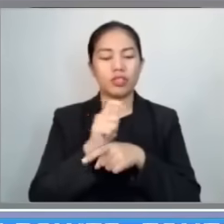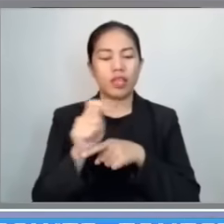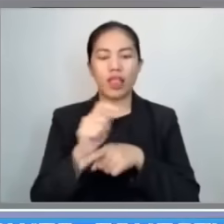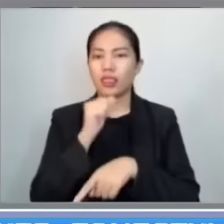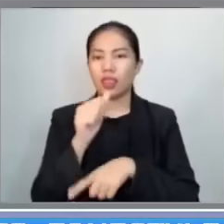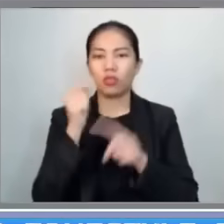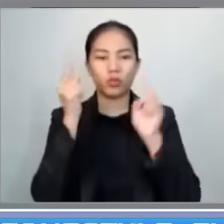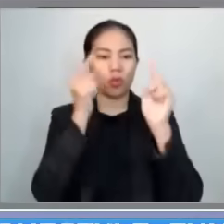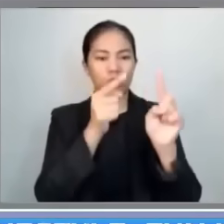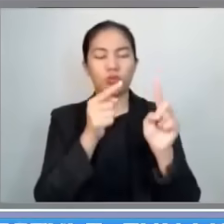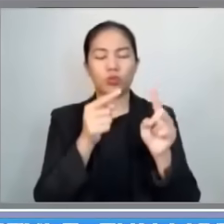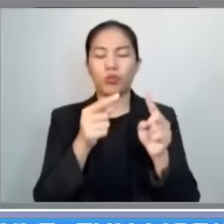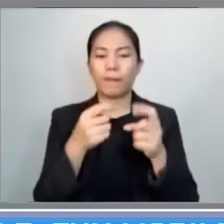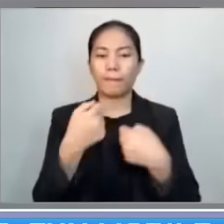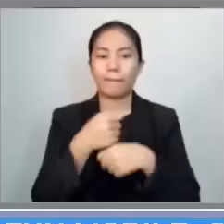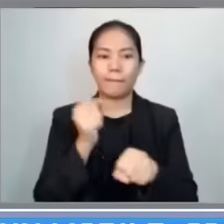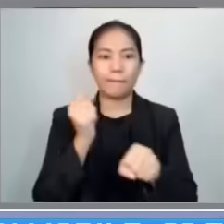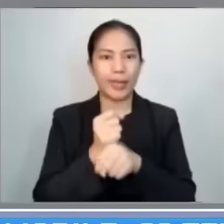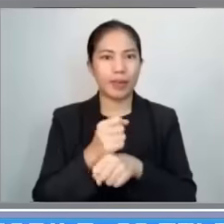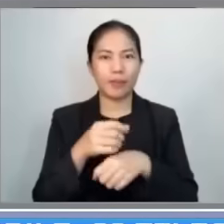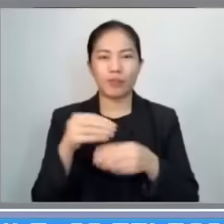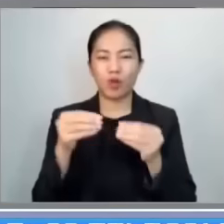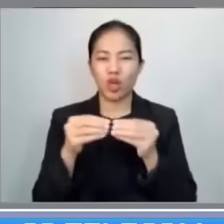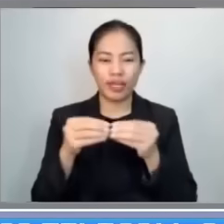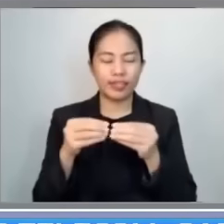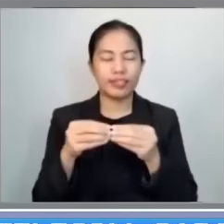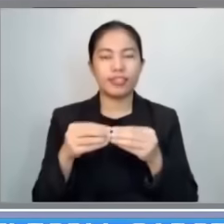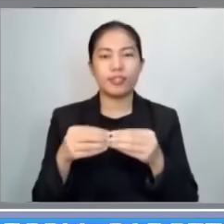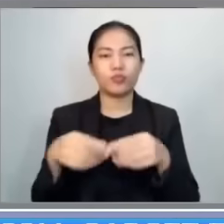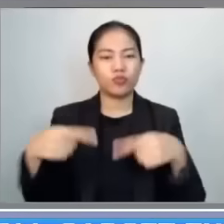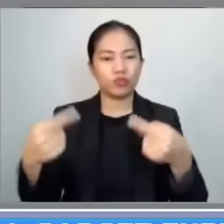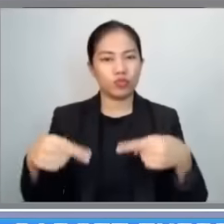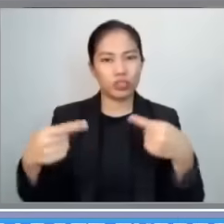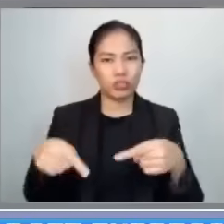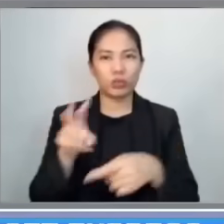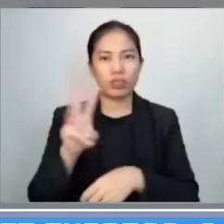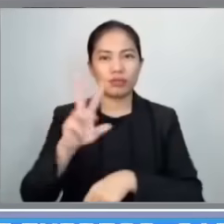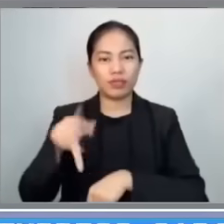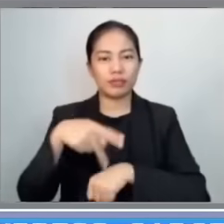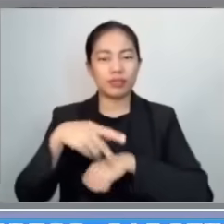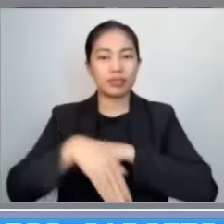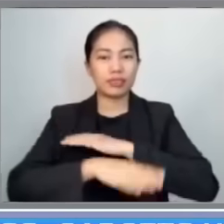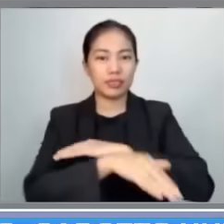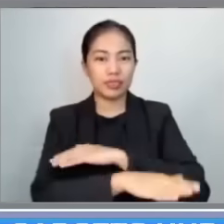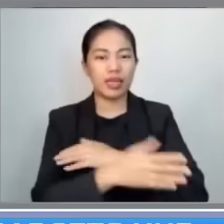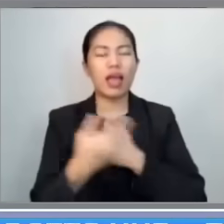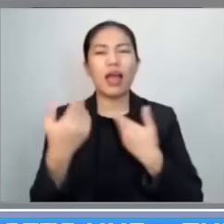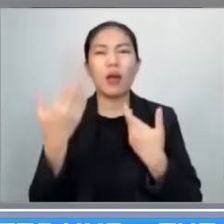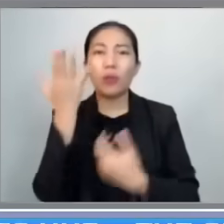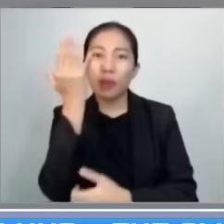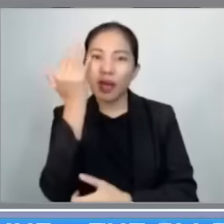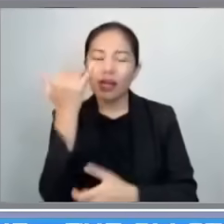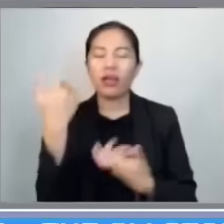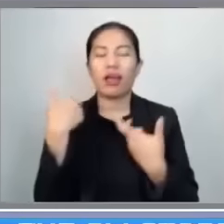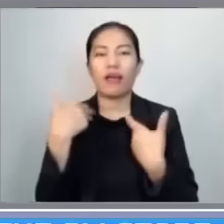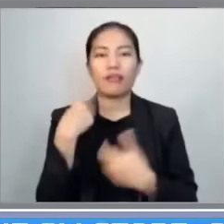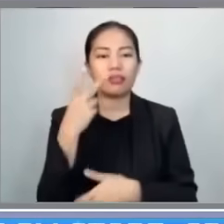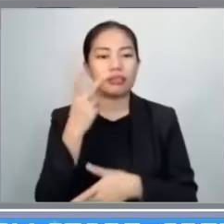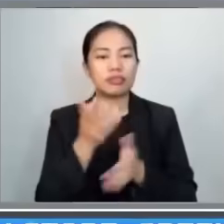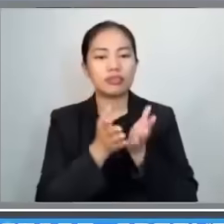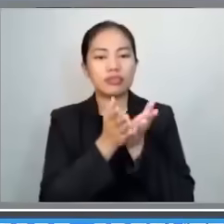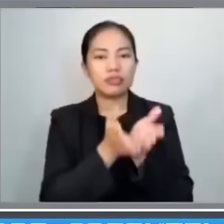Sea kasunod yan ng namata ng ilang barko at aircraft ng China sa gitna ng joint patrol balitang hatid ni June